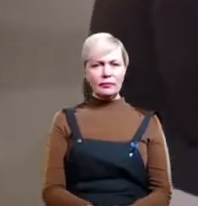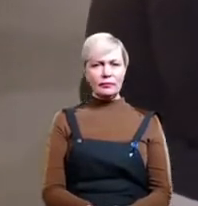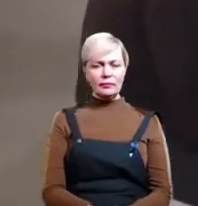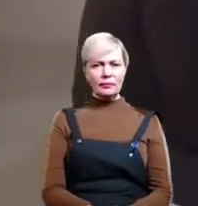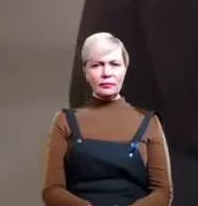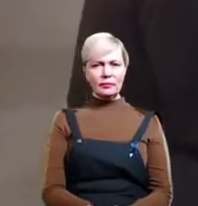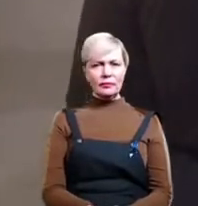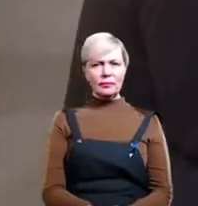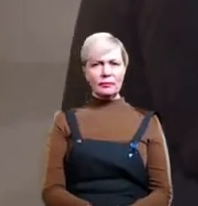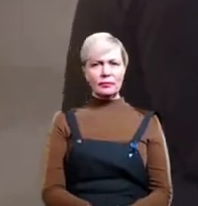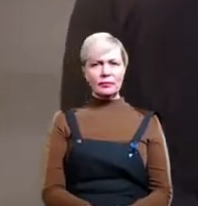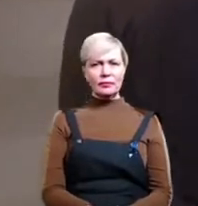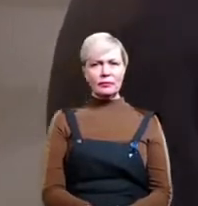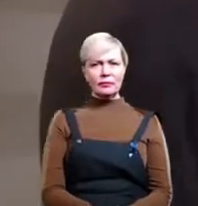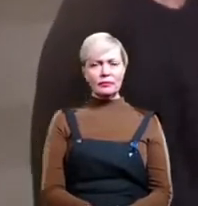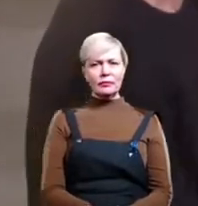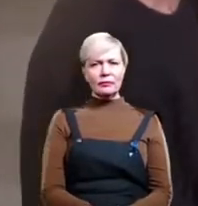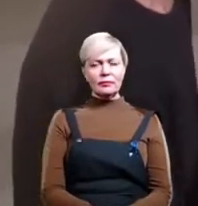Я